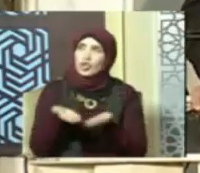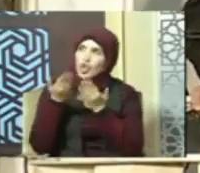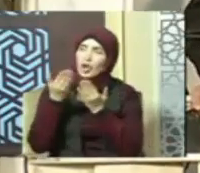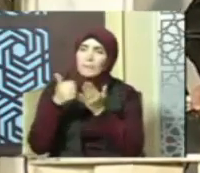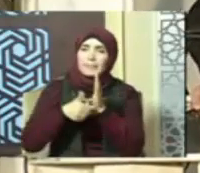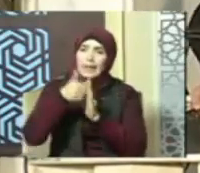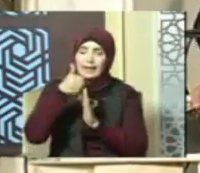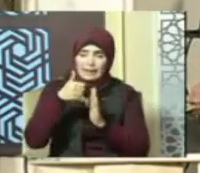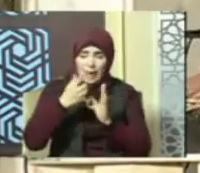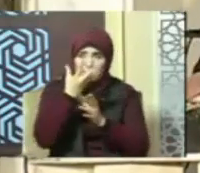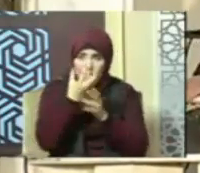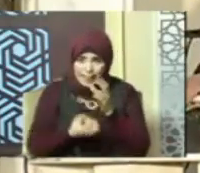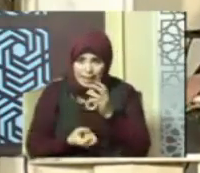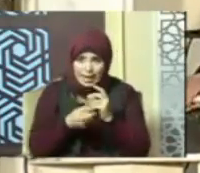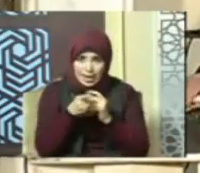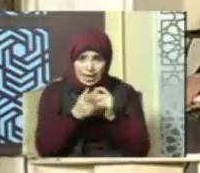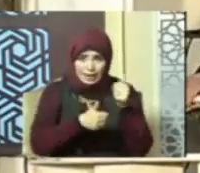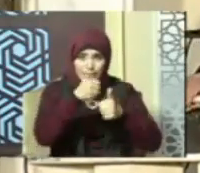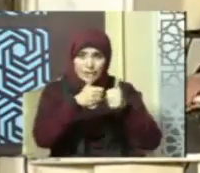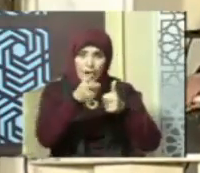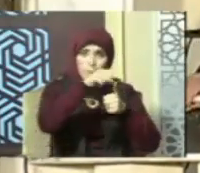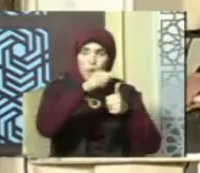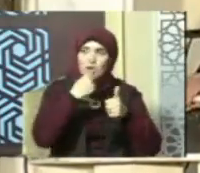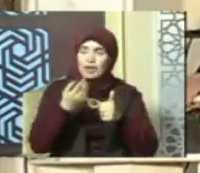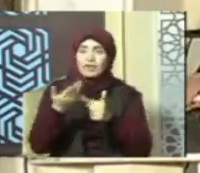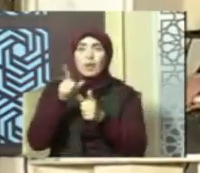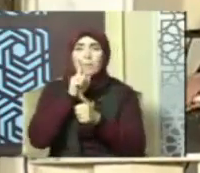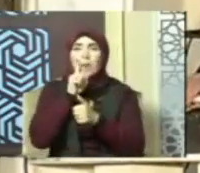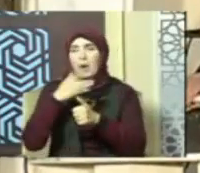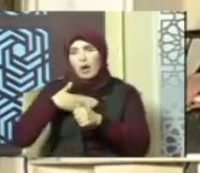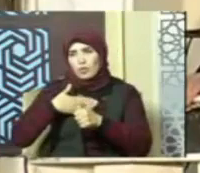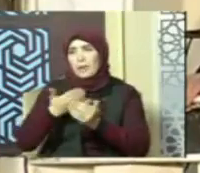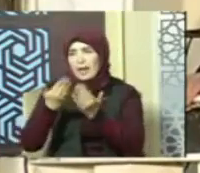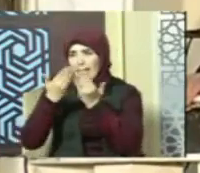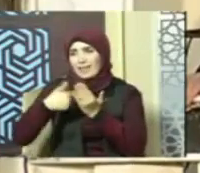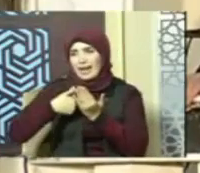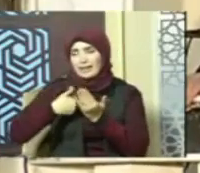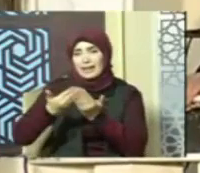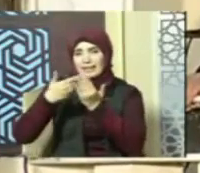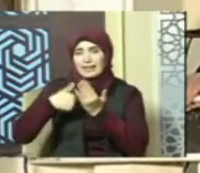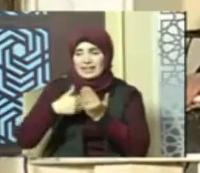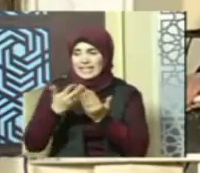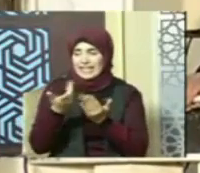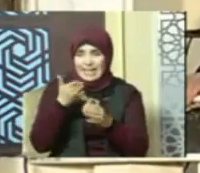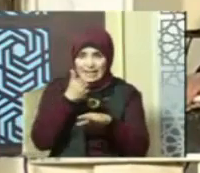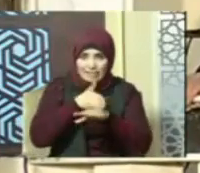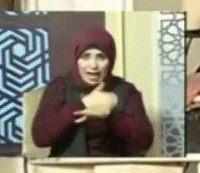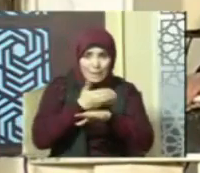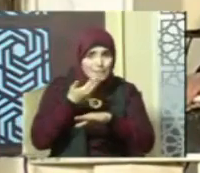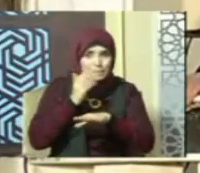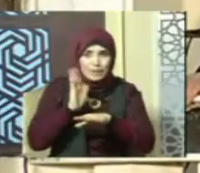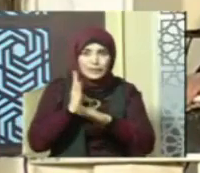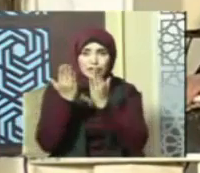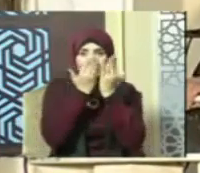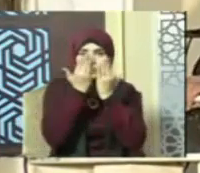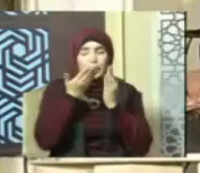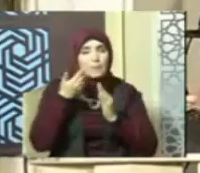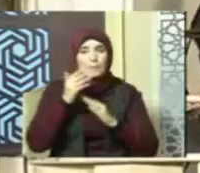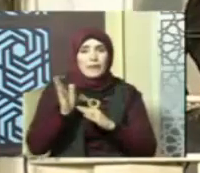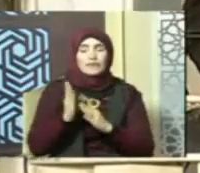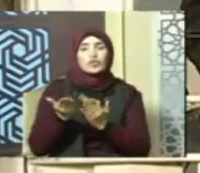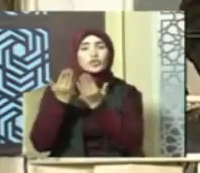ليلة الامتحان فيطلب من أمه الدعاء، فماذا يجدي الدعاء